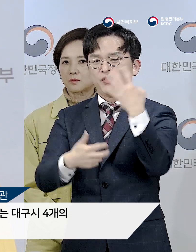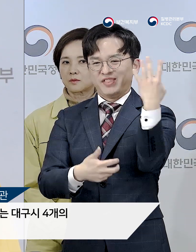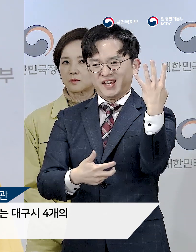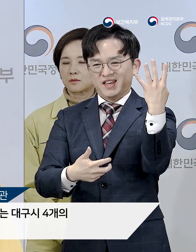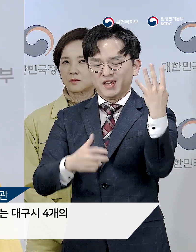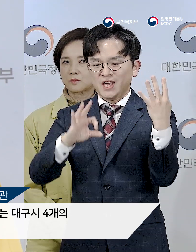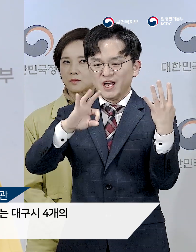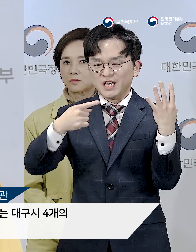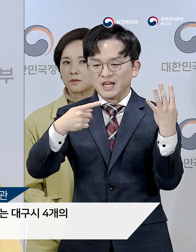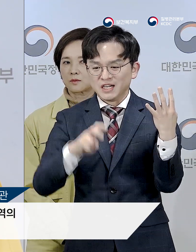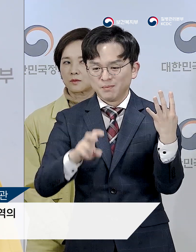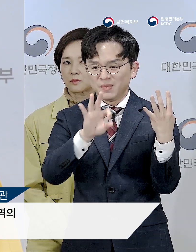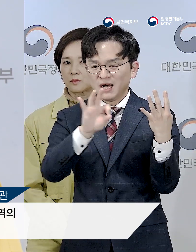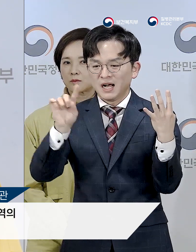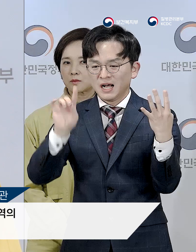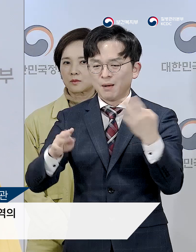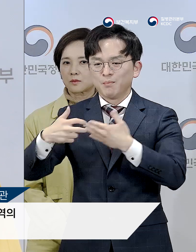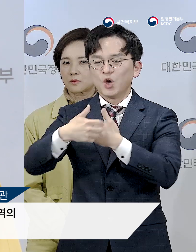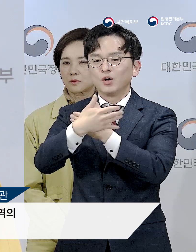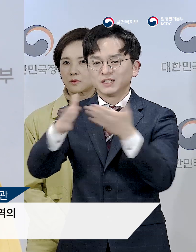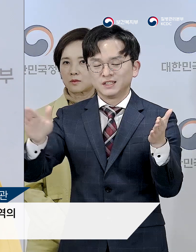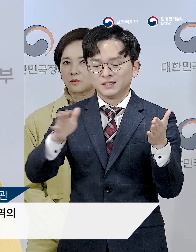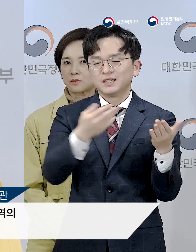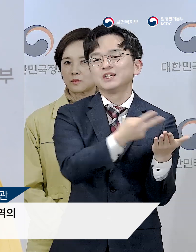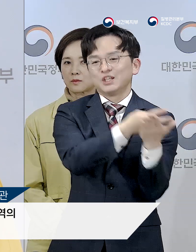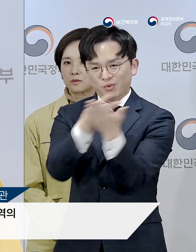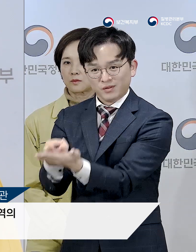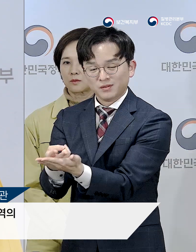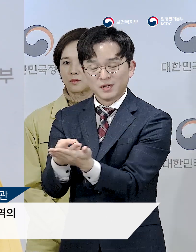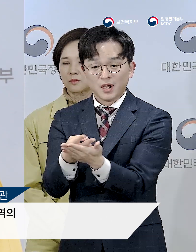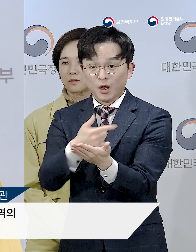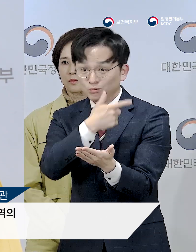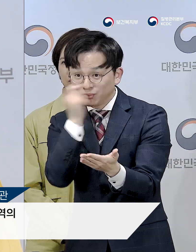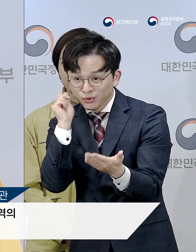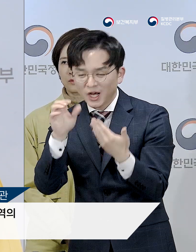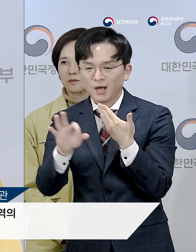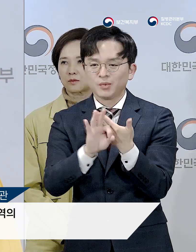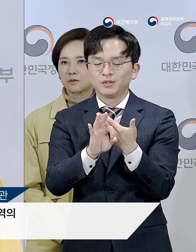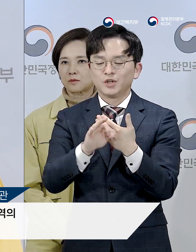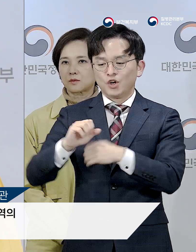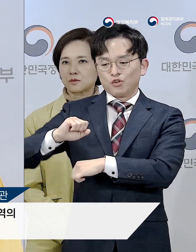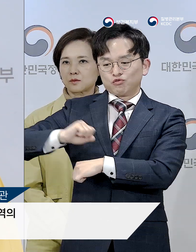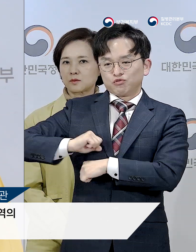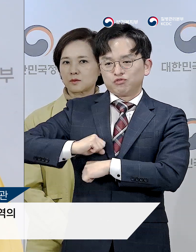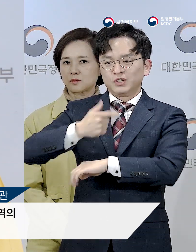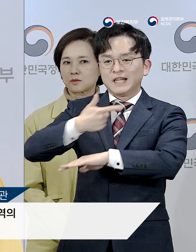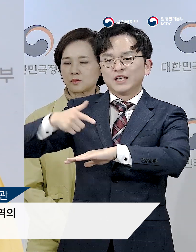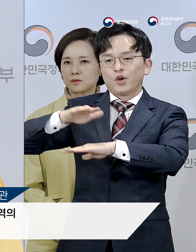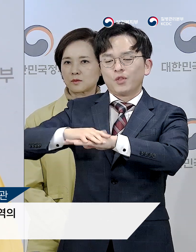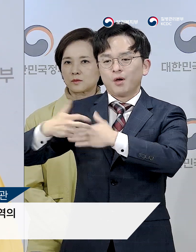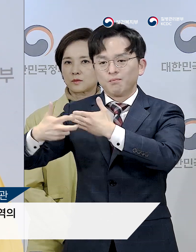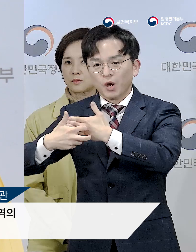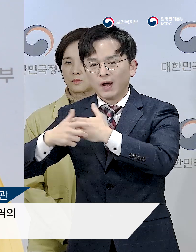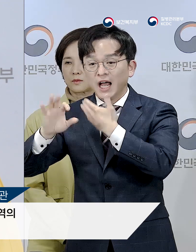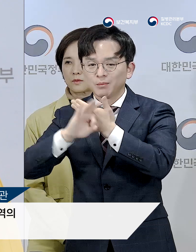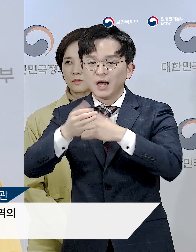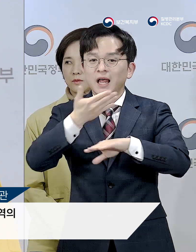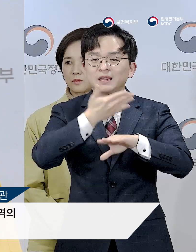수용되고 있으며 병상이 부족할 경우에는 국군 대전병원이나 타 지역의